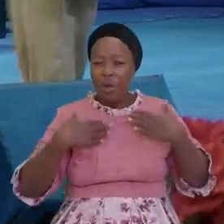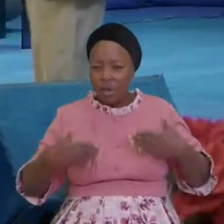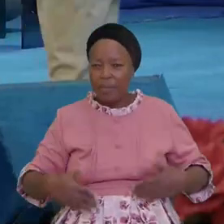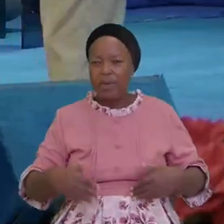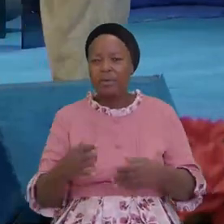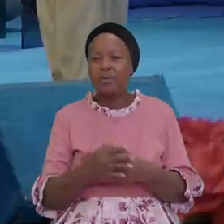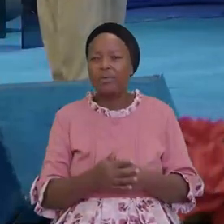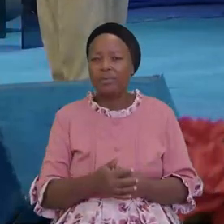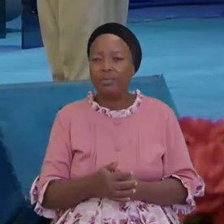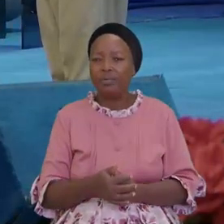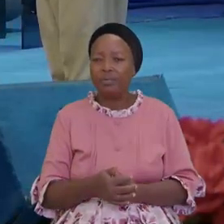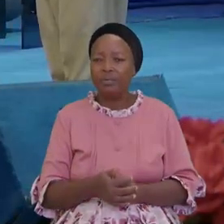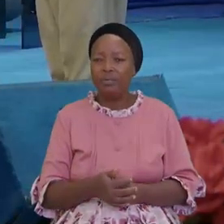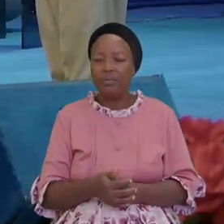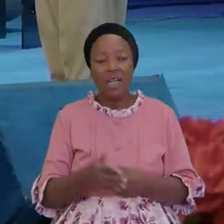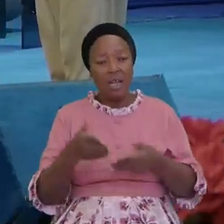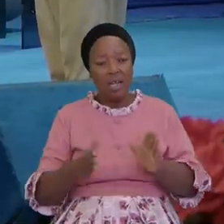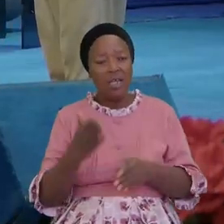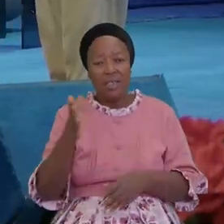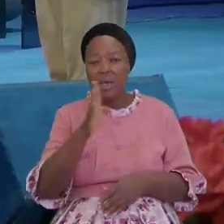cela de ta tente, de ta vie.